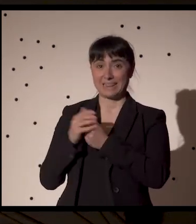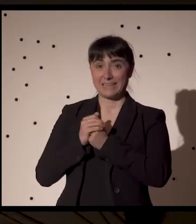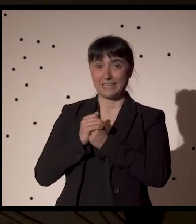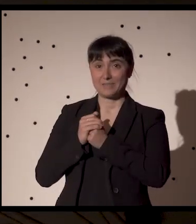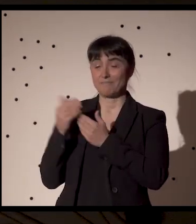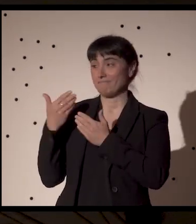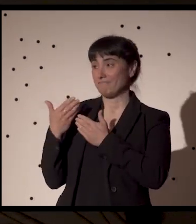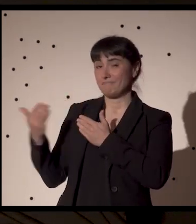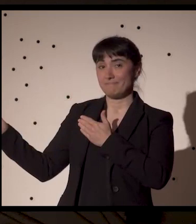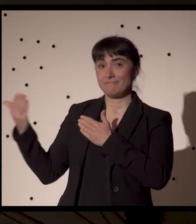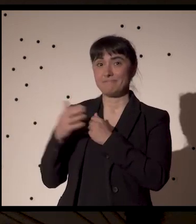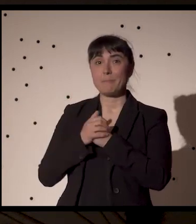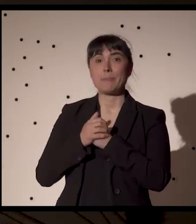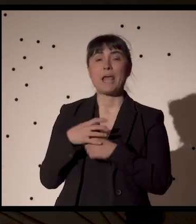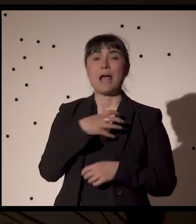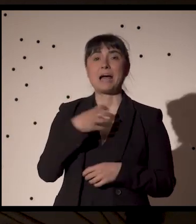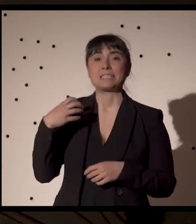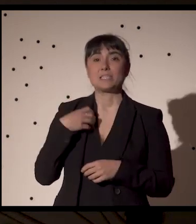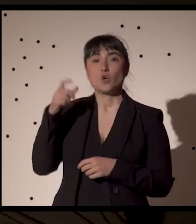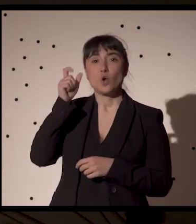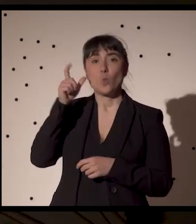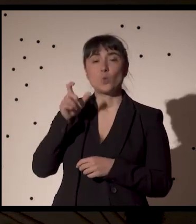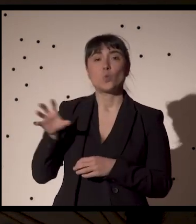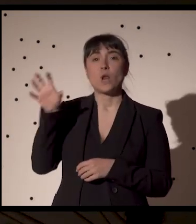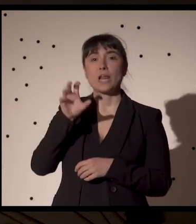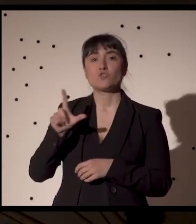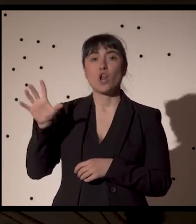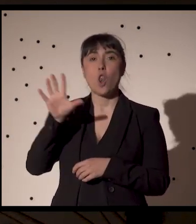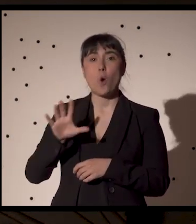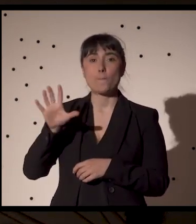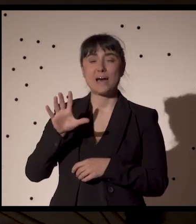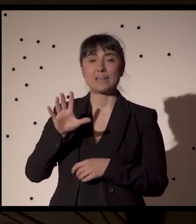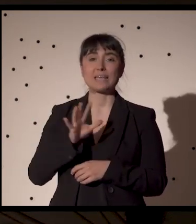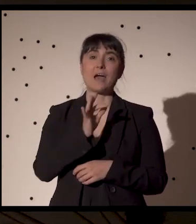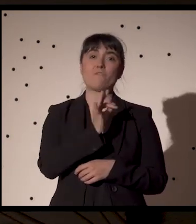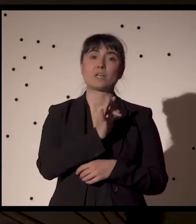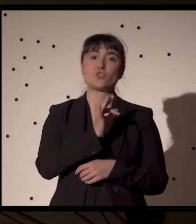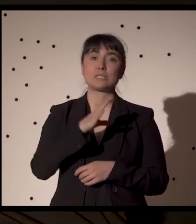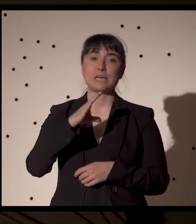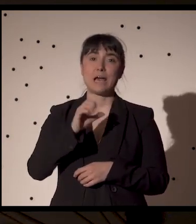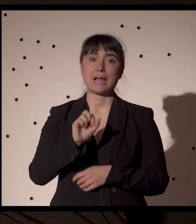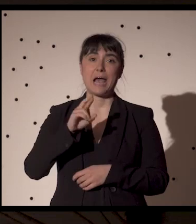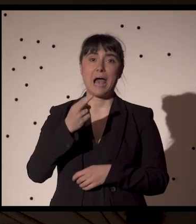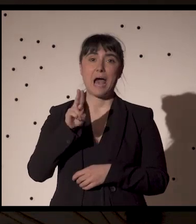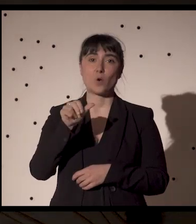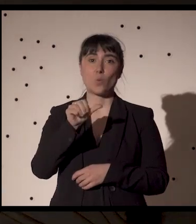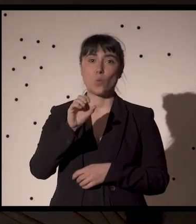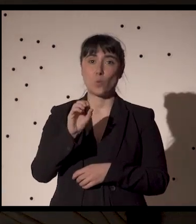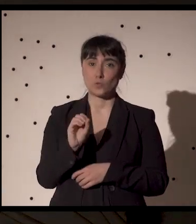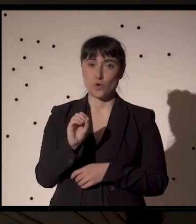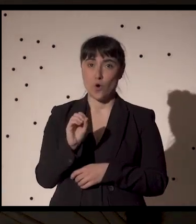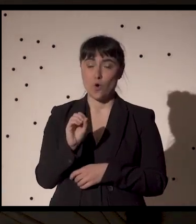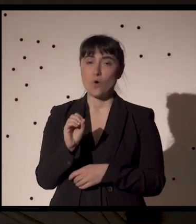l'assessore e cultura della Regione Lombardia Francesca Caruso alla quale naturalmente rivolgiamo Un augurio